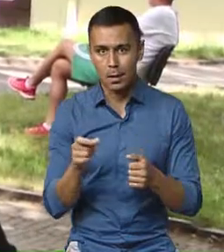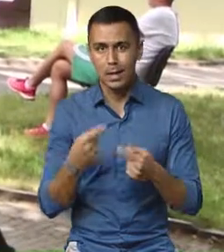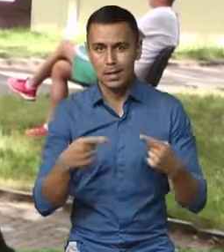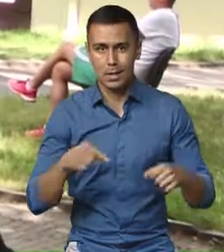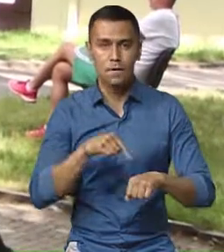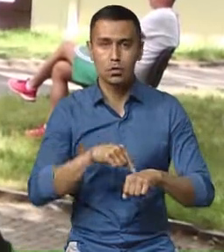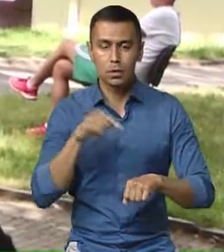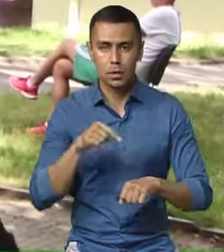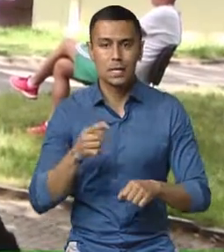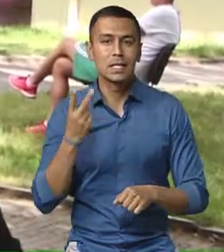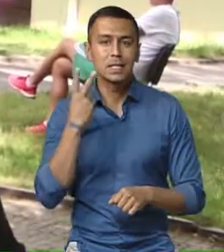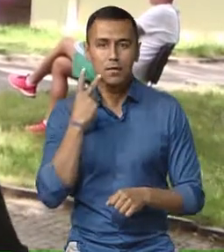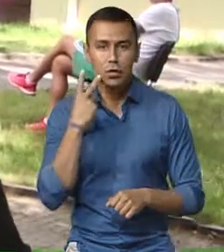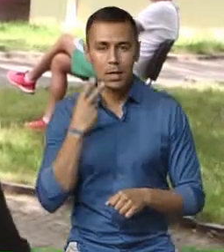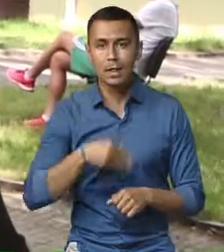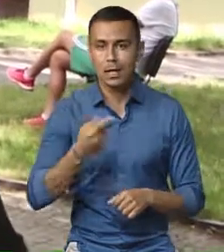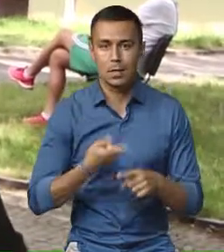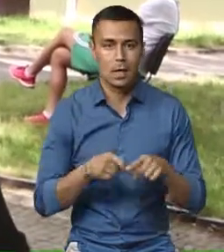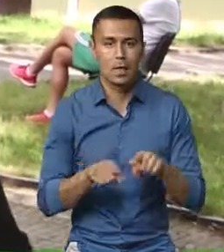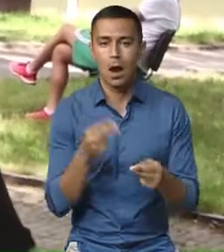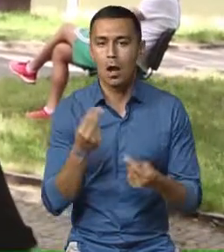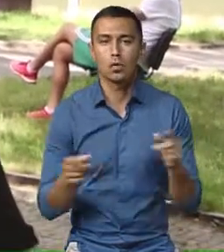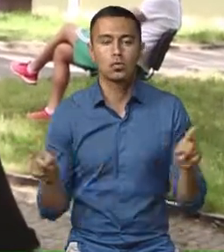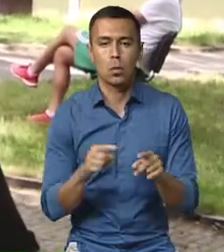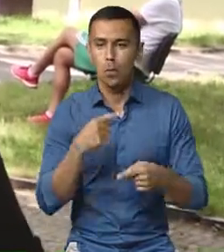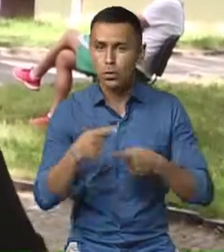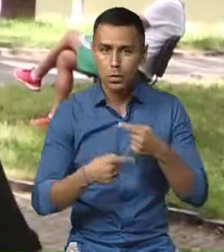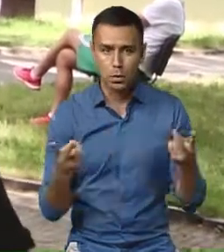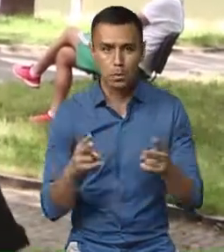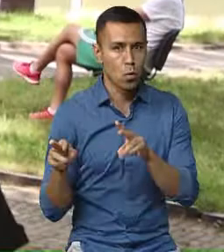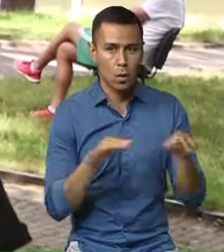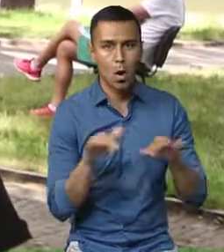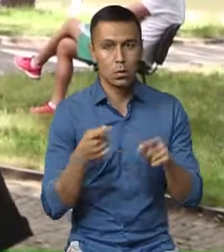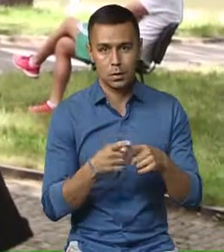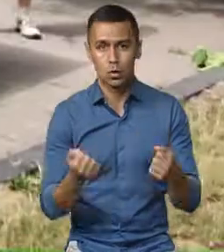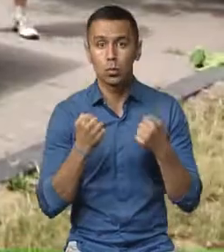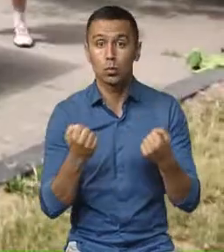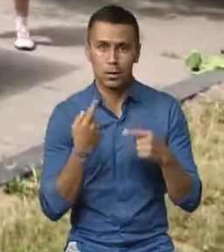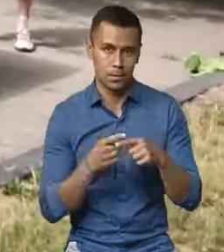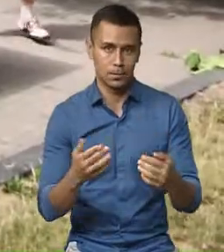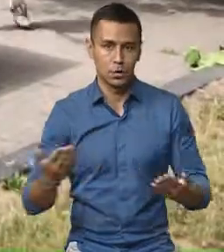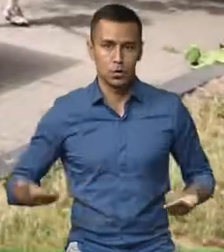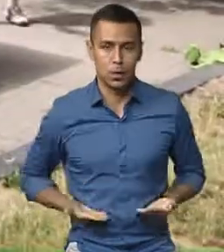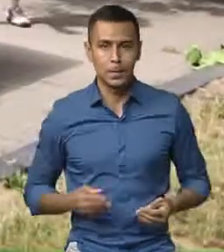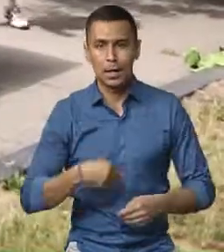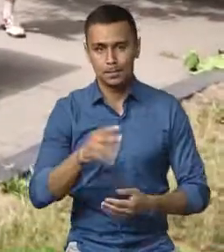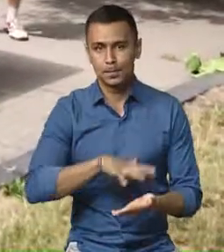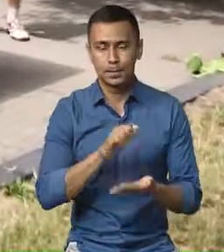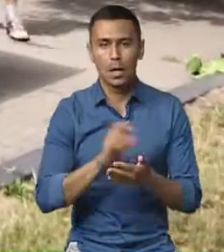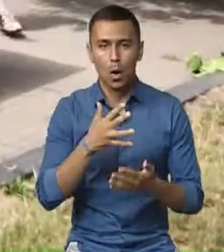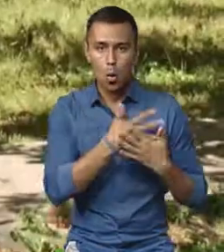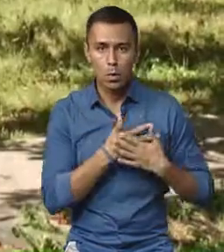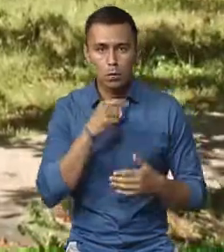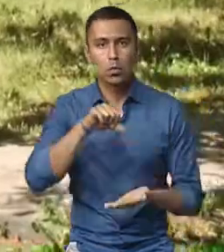І завжди теніс – це така гра, що постійно рух, а рух – це спорт – це життя. Настільним тенісом займається як любитель,